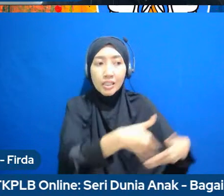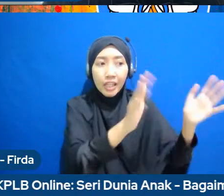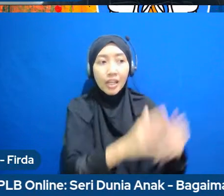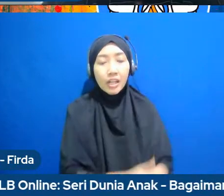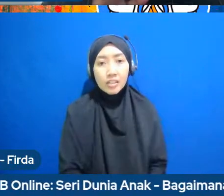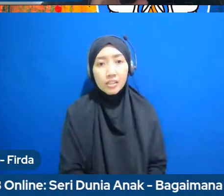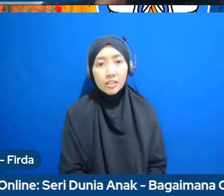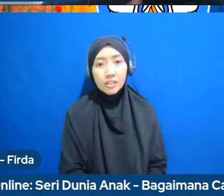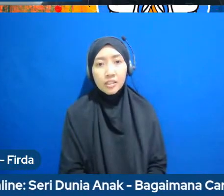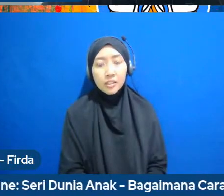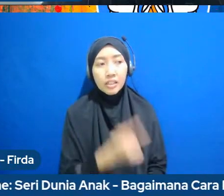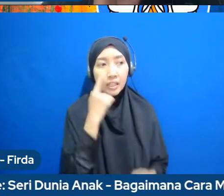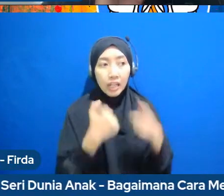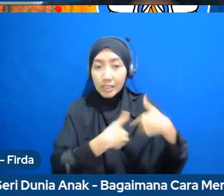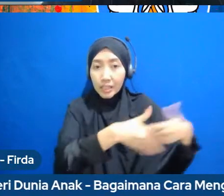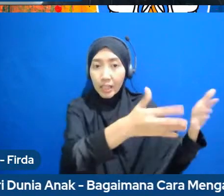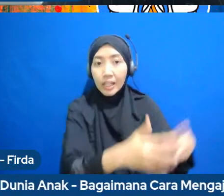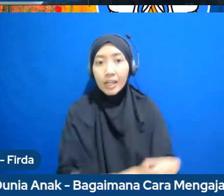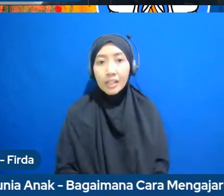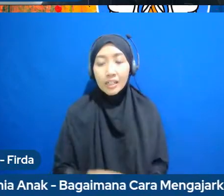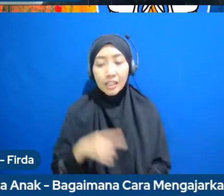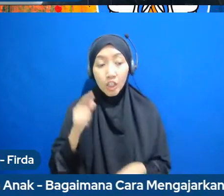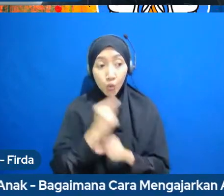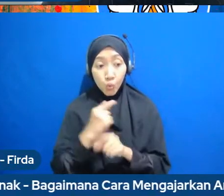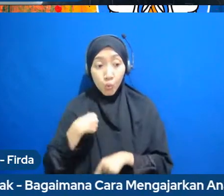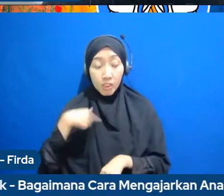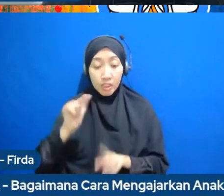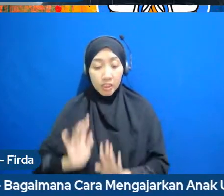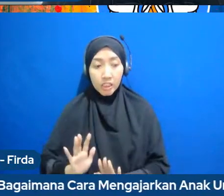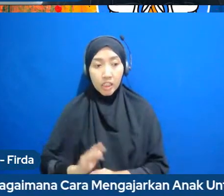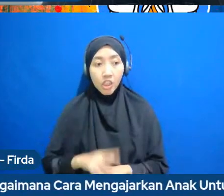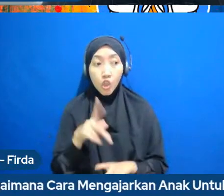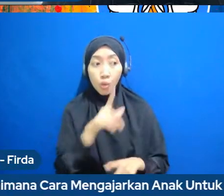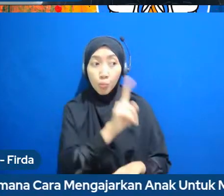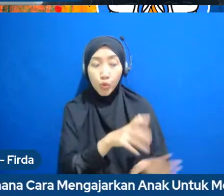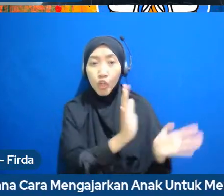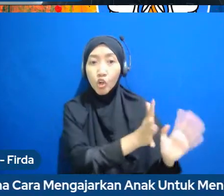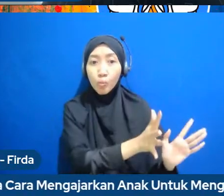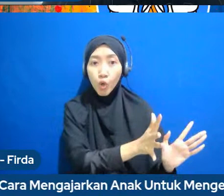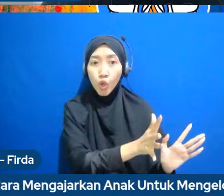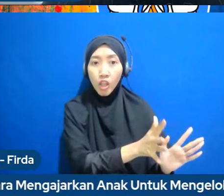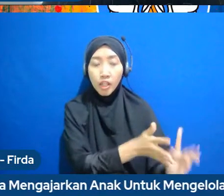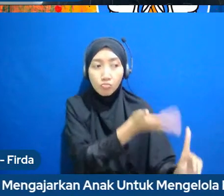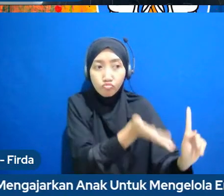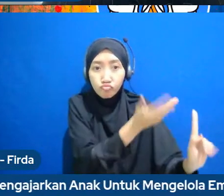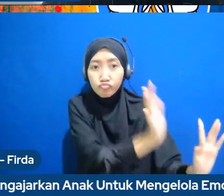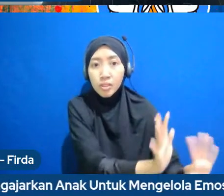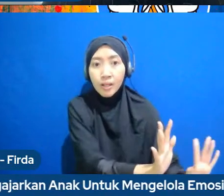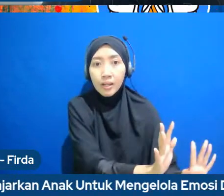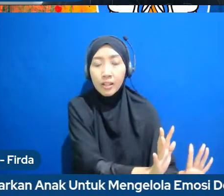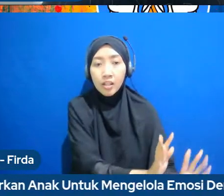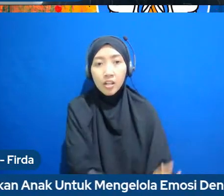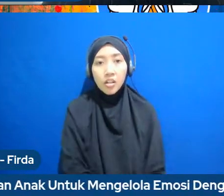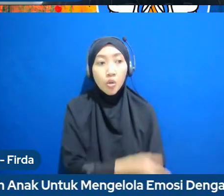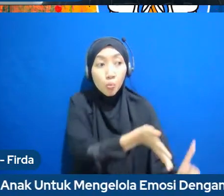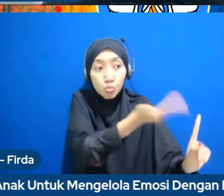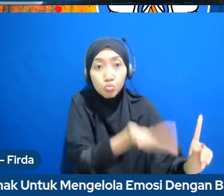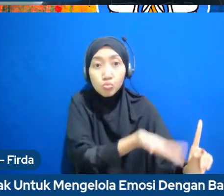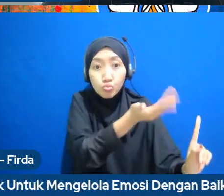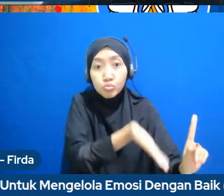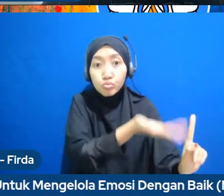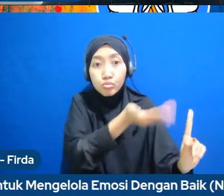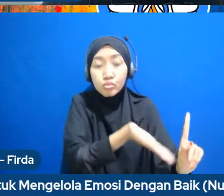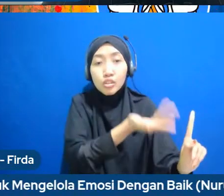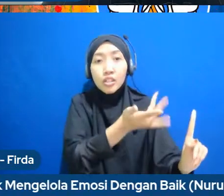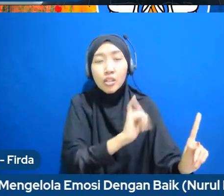itu. Ibu di sini. Kalau kamu siap ngobrol sama ibu, kita ngobrol. Udah gitu, jangan dibujuk. Gitu. Kalau semakin dibujuk, dia semakin merasa